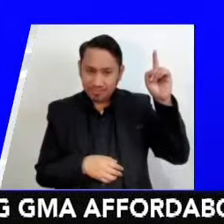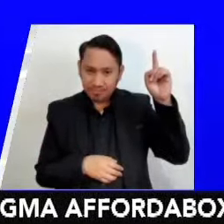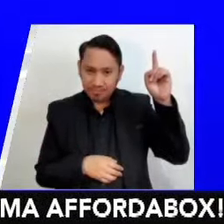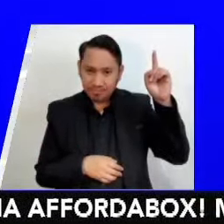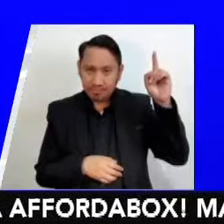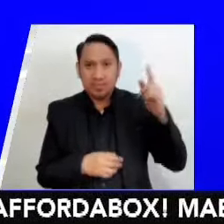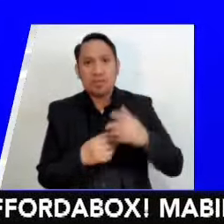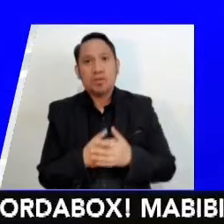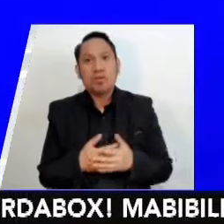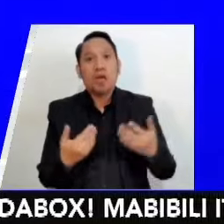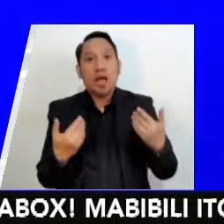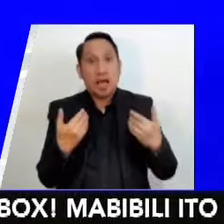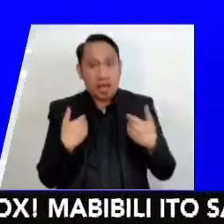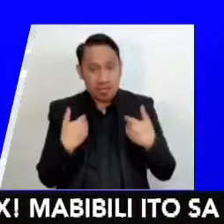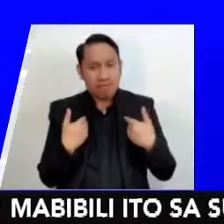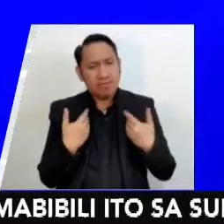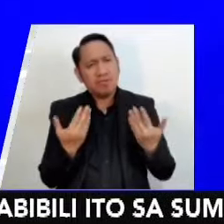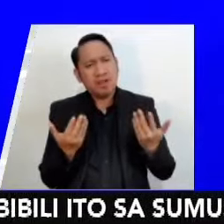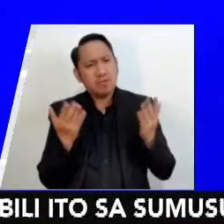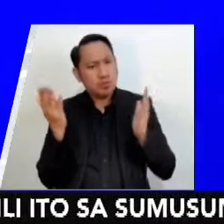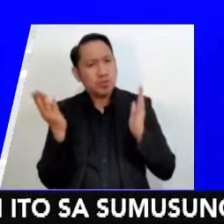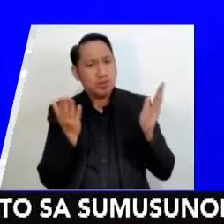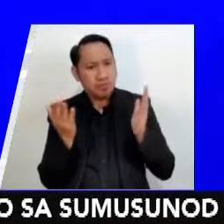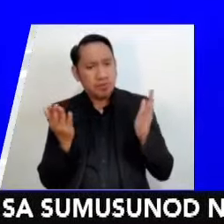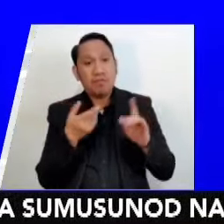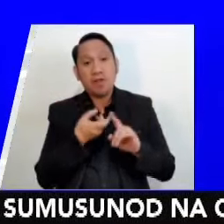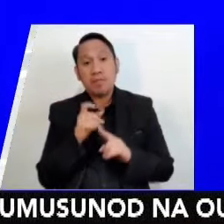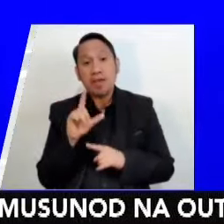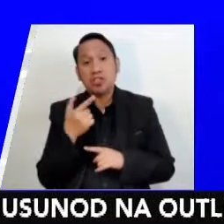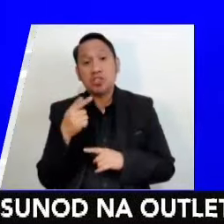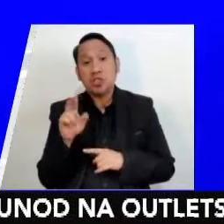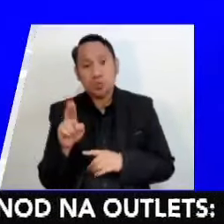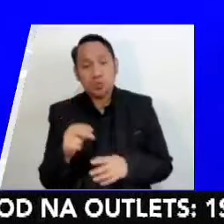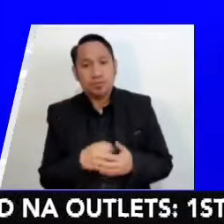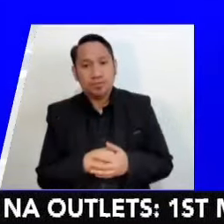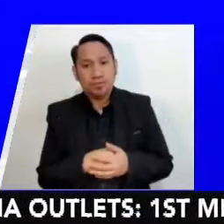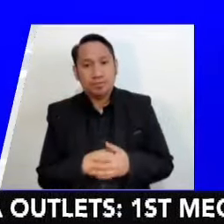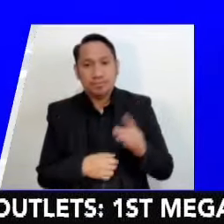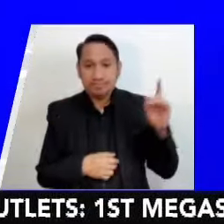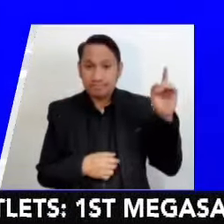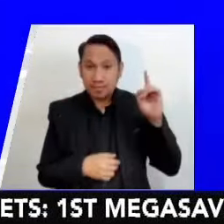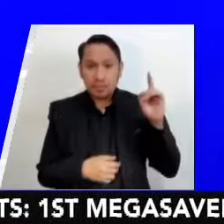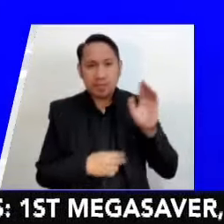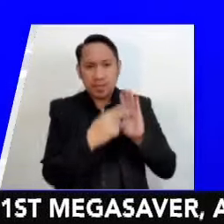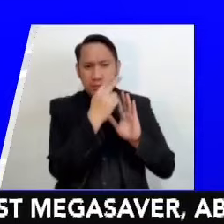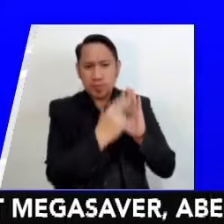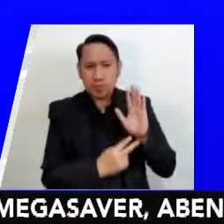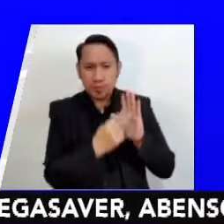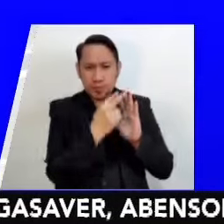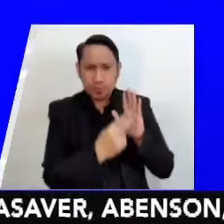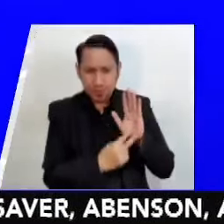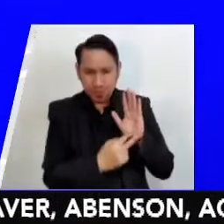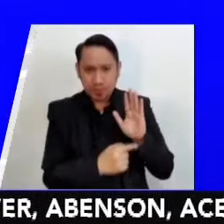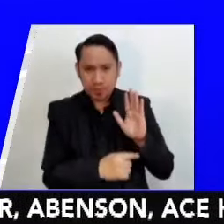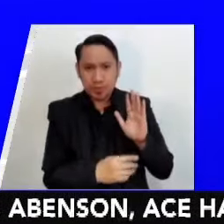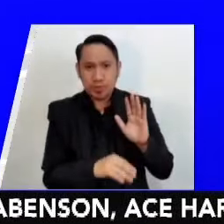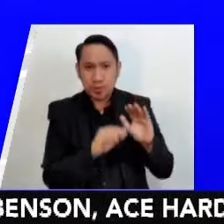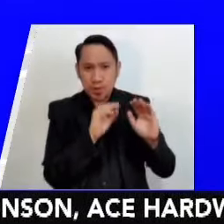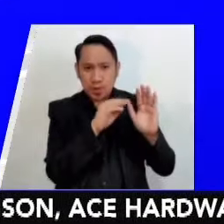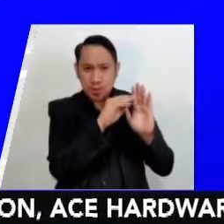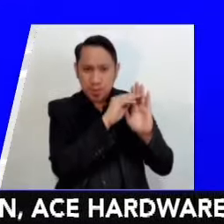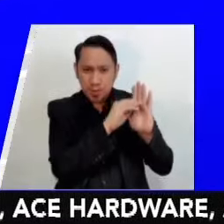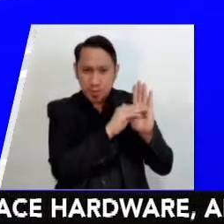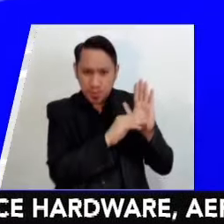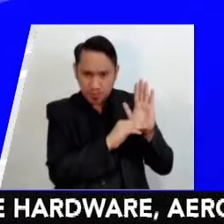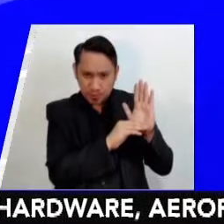serbisyo caravan ng LGU. Apektado ang Rizal Avenue corner General Luna at corner Manapat Street, C4 Road